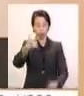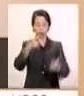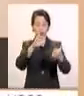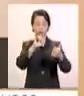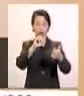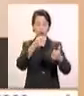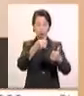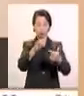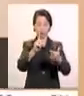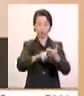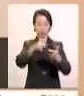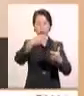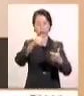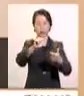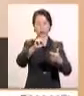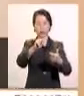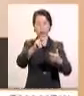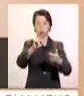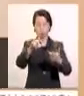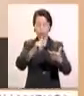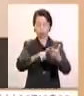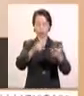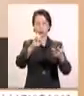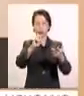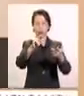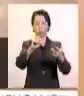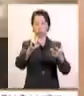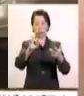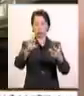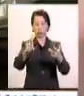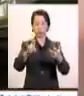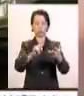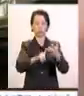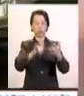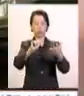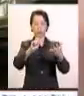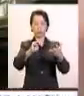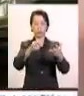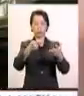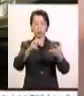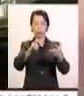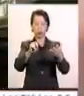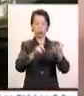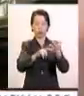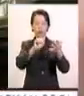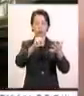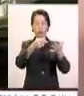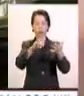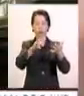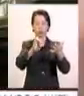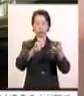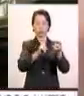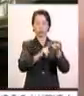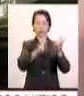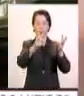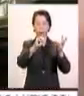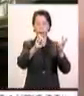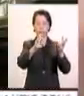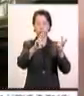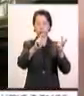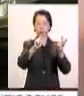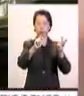Rashid Karim, Hasnul Hadi Samsudin, On Norshal Hamzah, Amohan Rao, Salwa Syukur dan Andrew